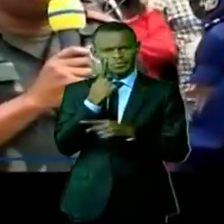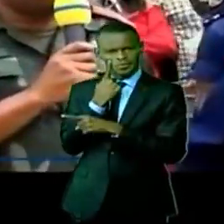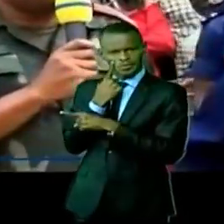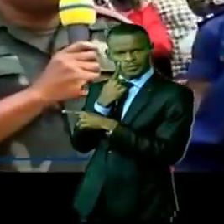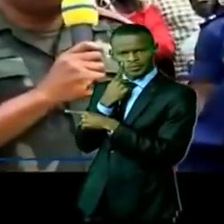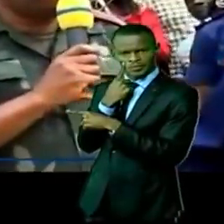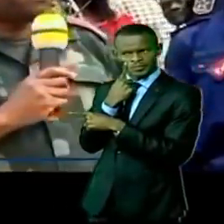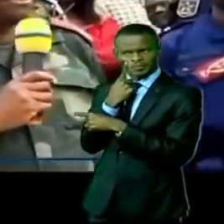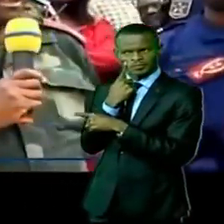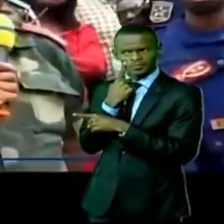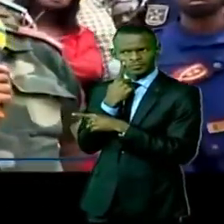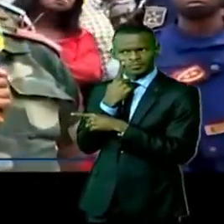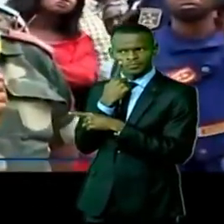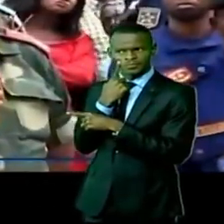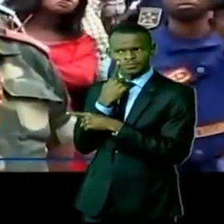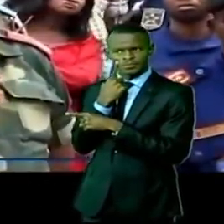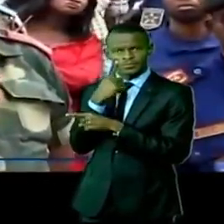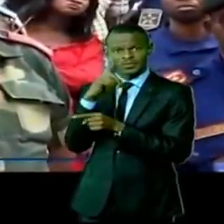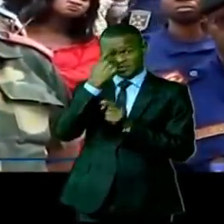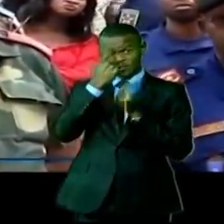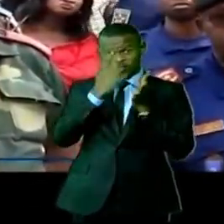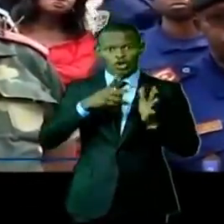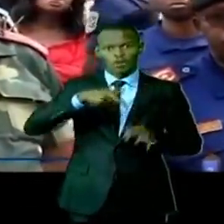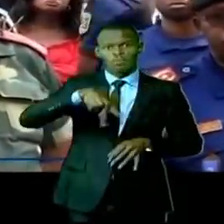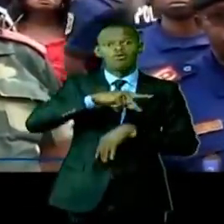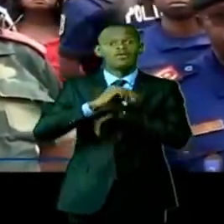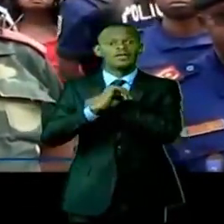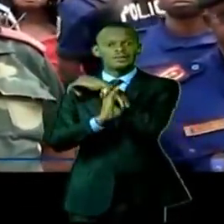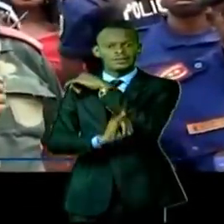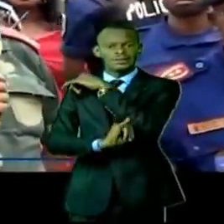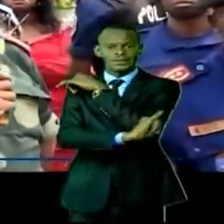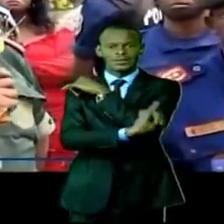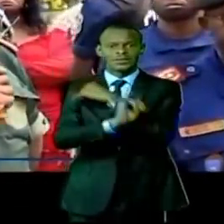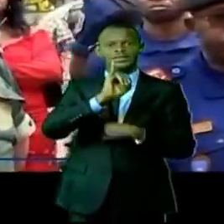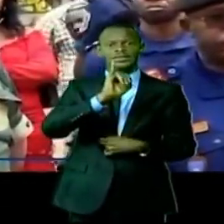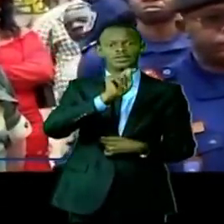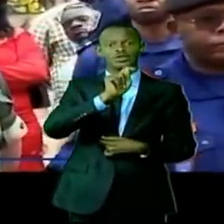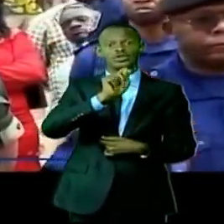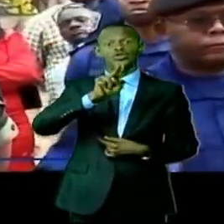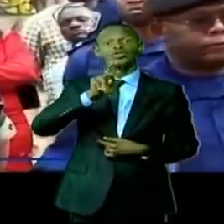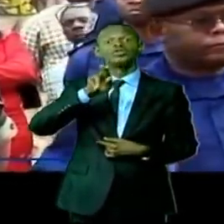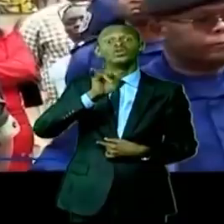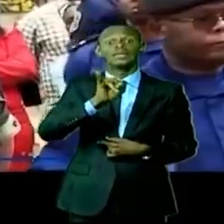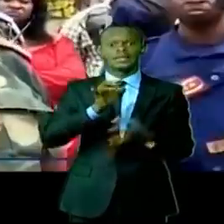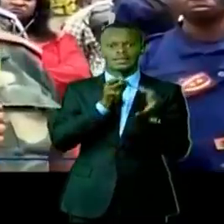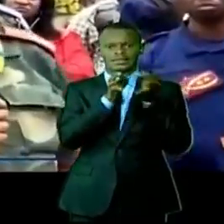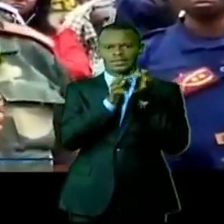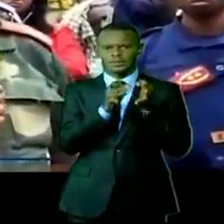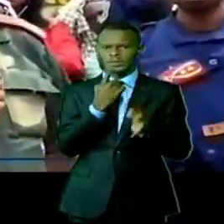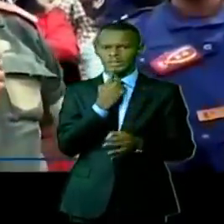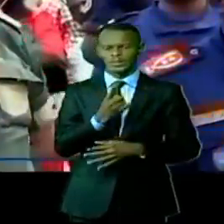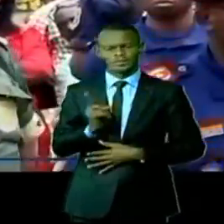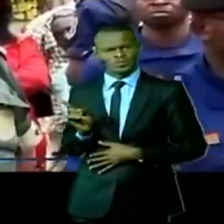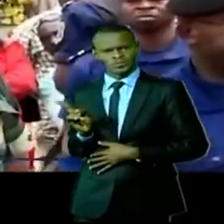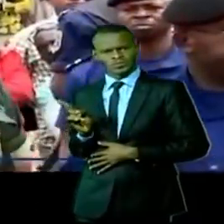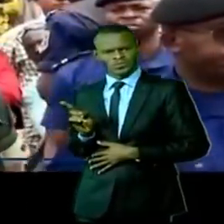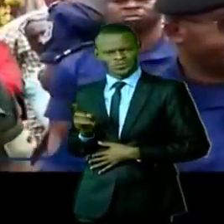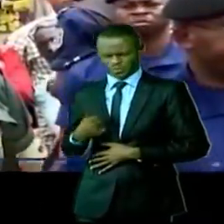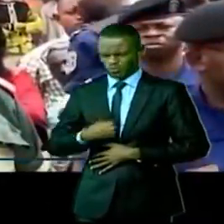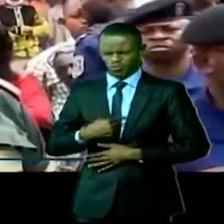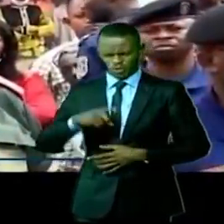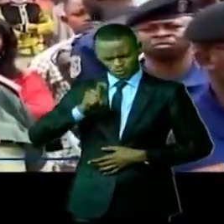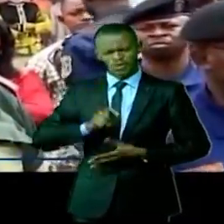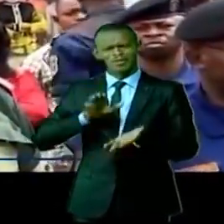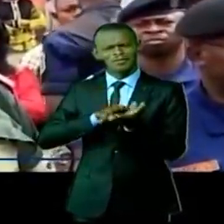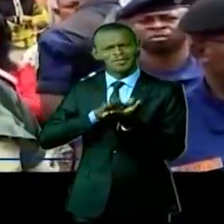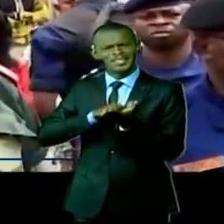d'abord à féliciter le travail de nos forces armées. Vous voyez,